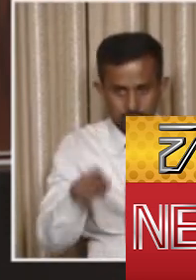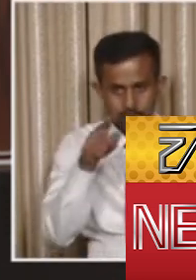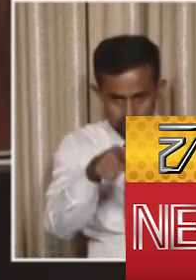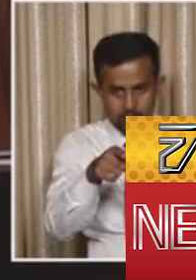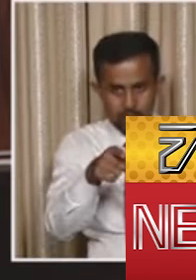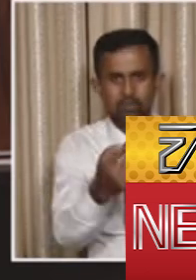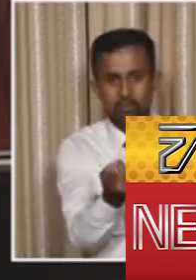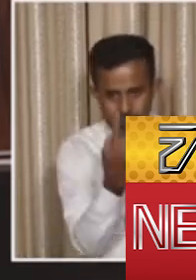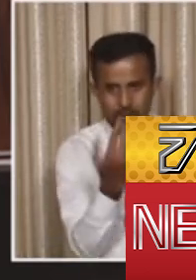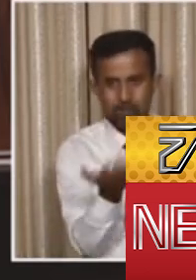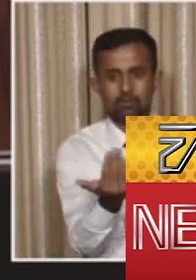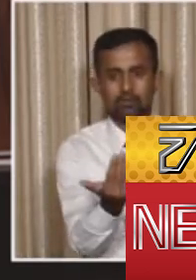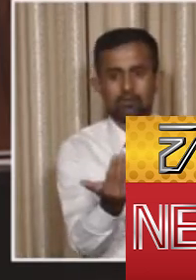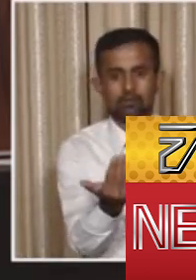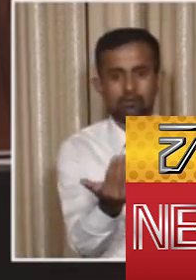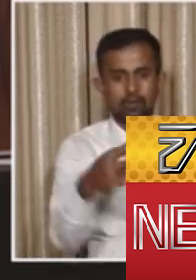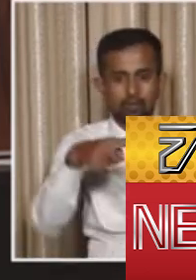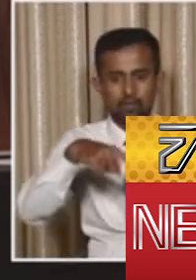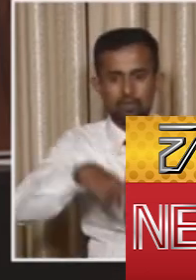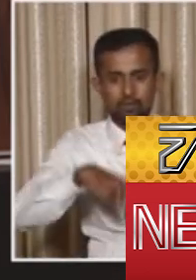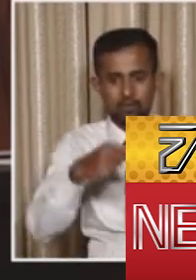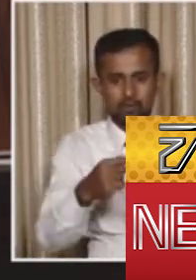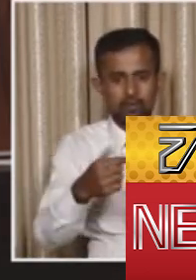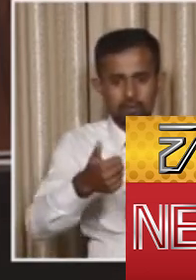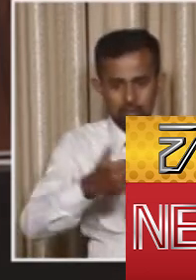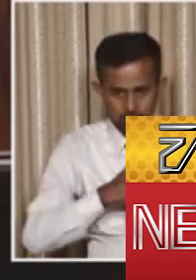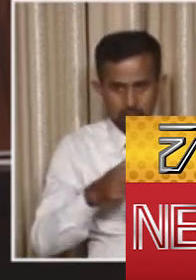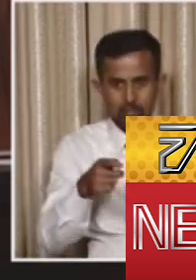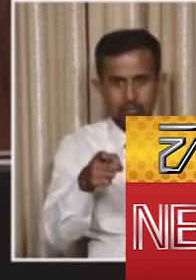sabhava ekangada kiyanne chandayak pawathunada sabhava ekangada